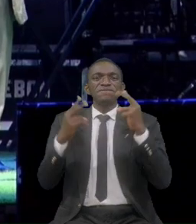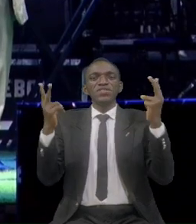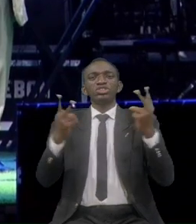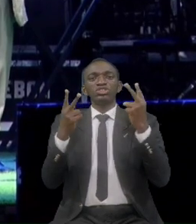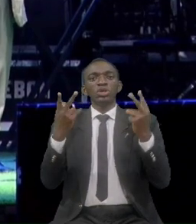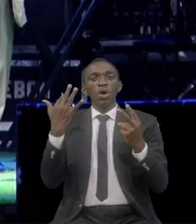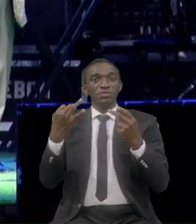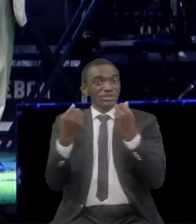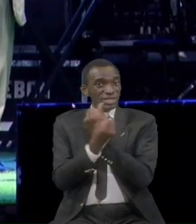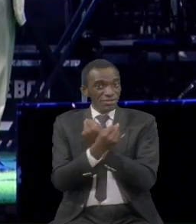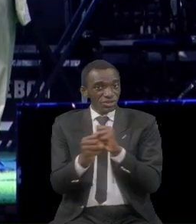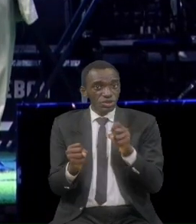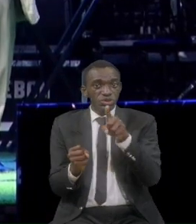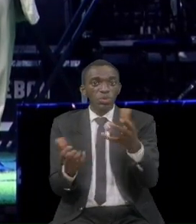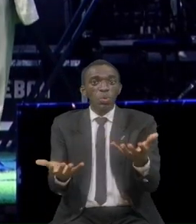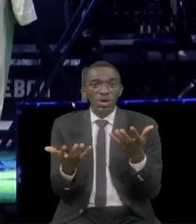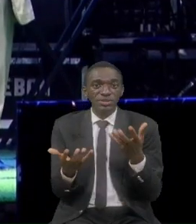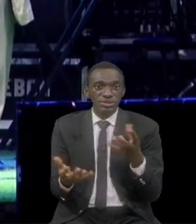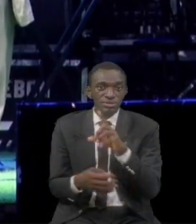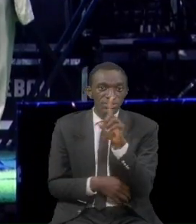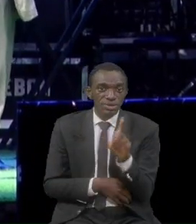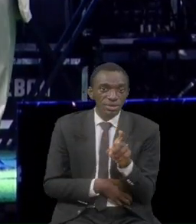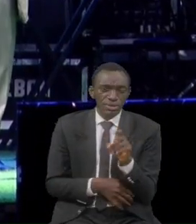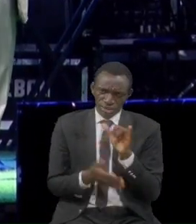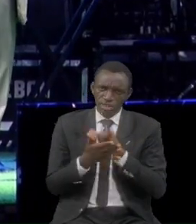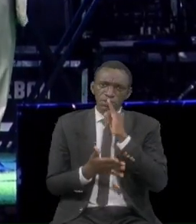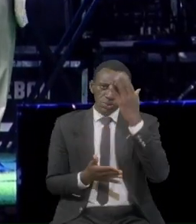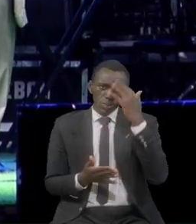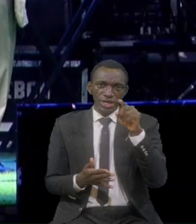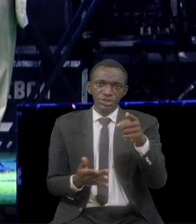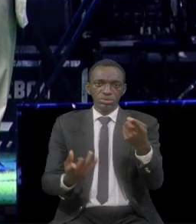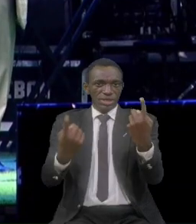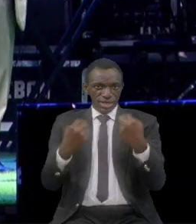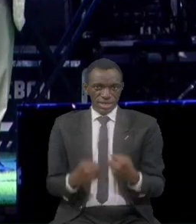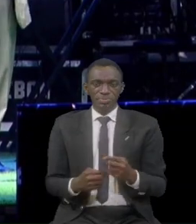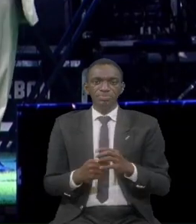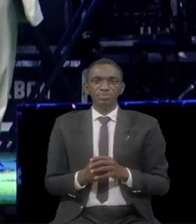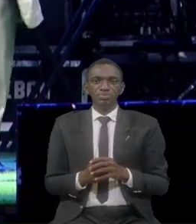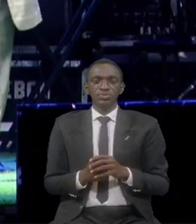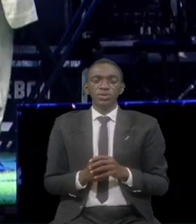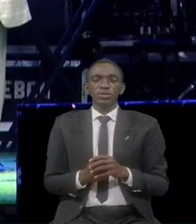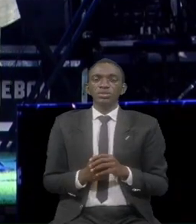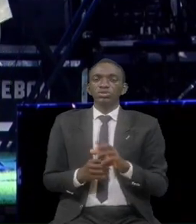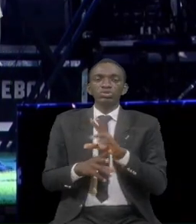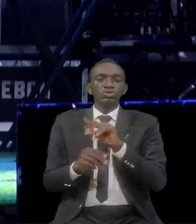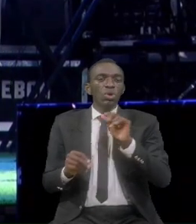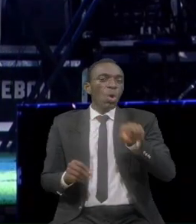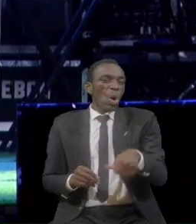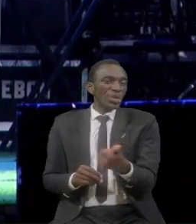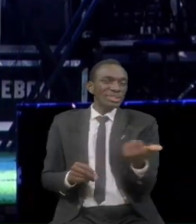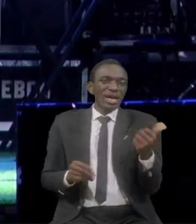That's what you want. That's why you came. No other one can give you this